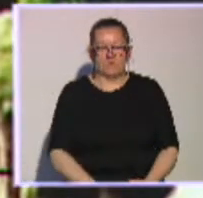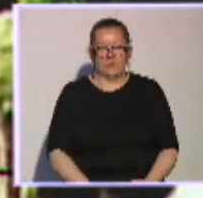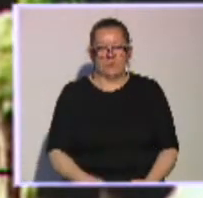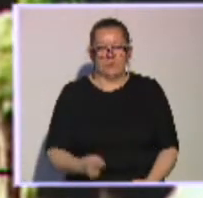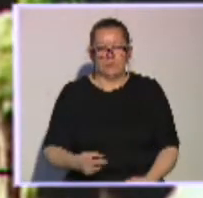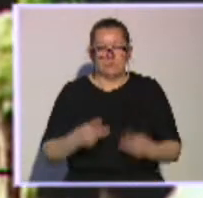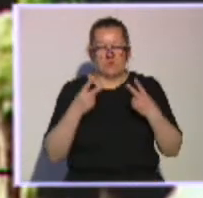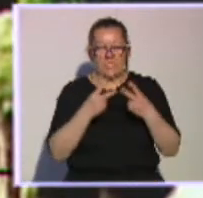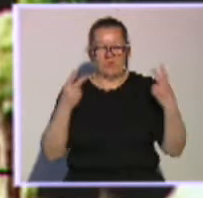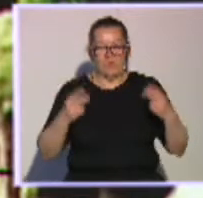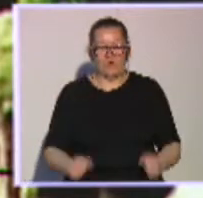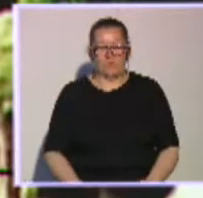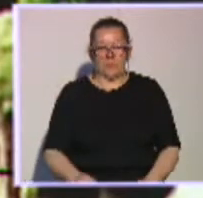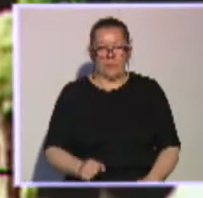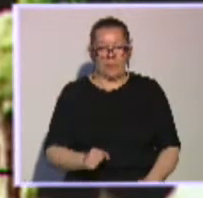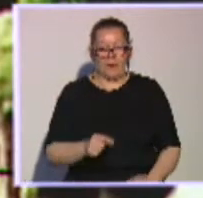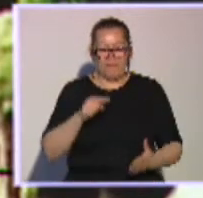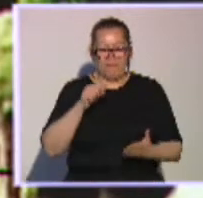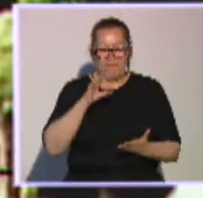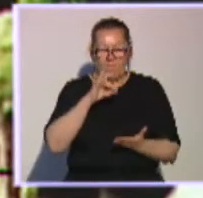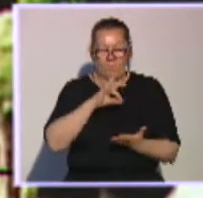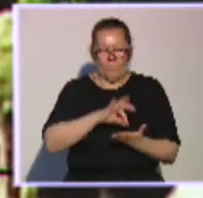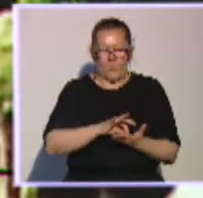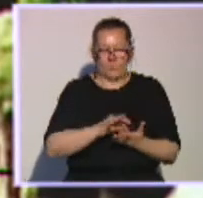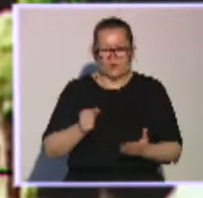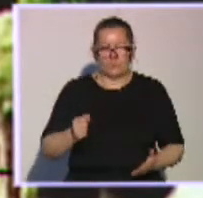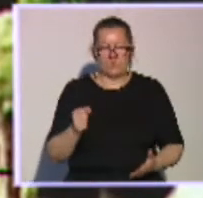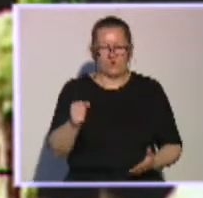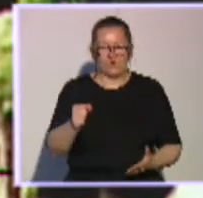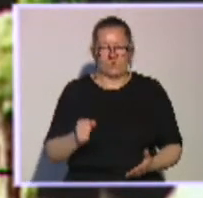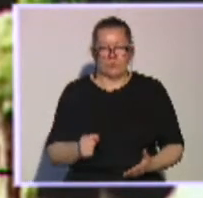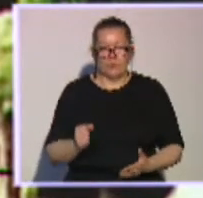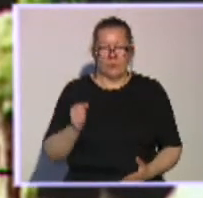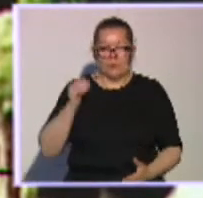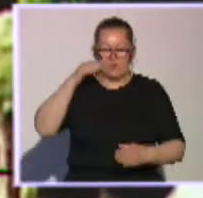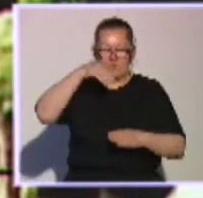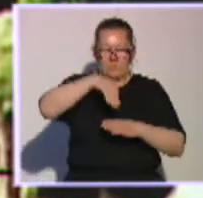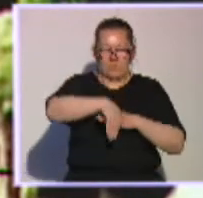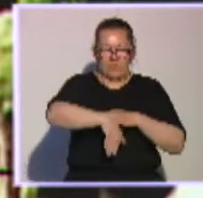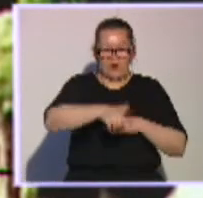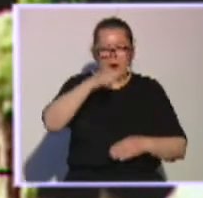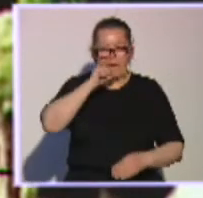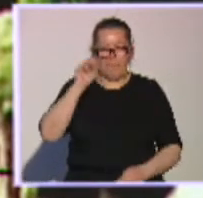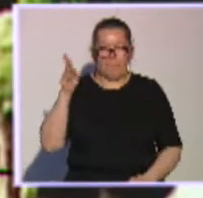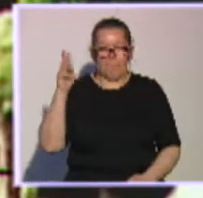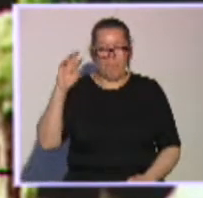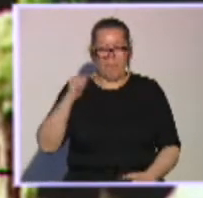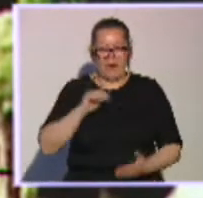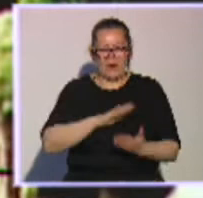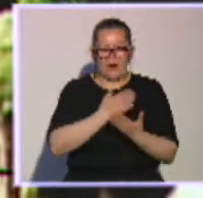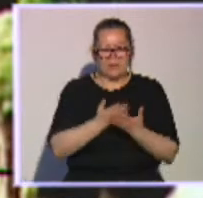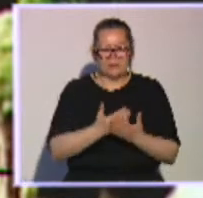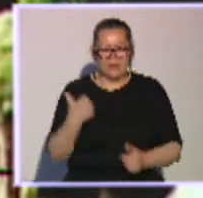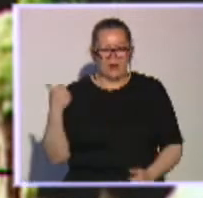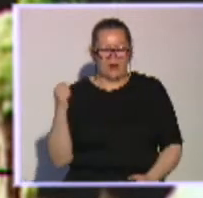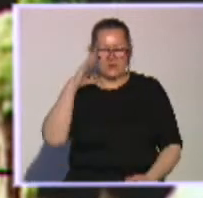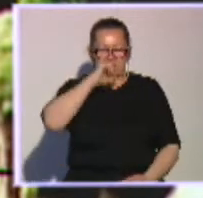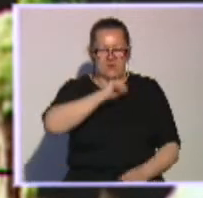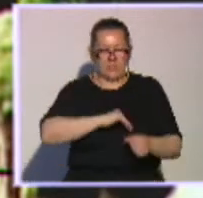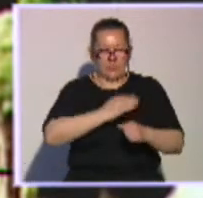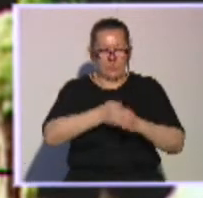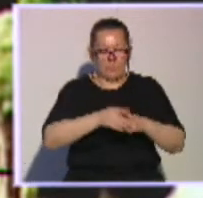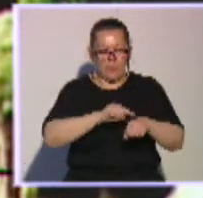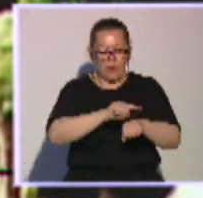Unul dintre cele mai importante obiective turistice din sud-vestul României, Cascada Bigăr, s-a prăbușit. Fenomenul care s-a produs aseară după ora